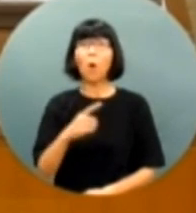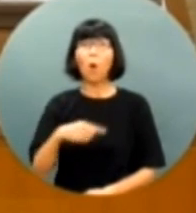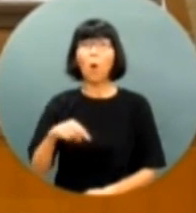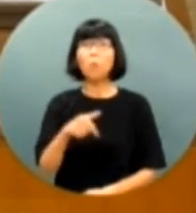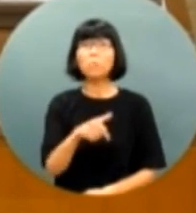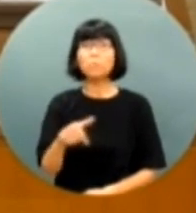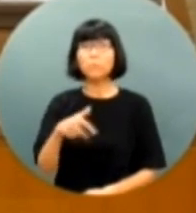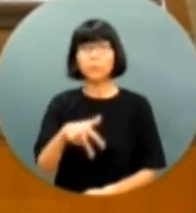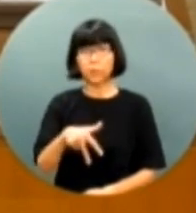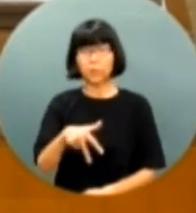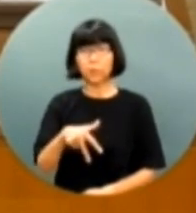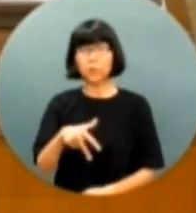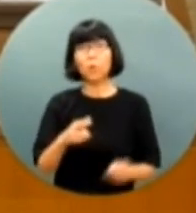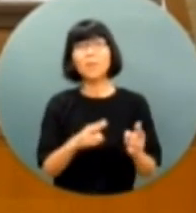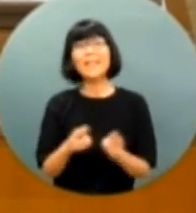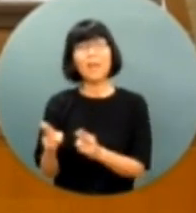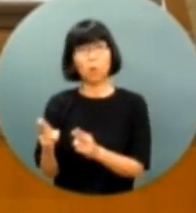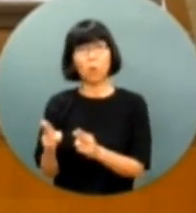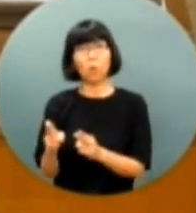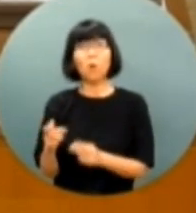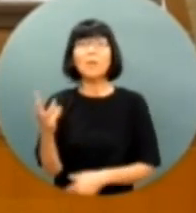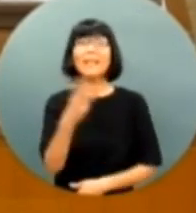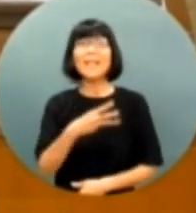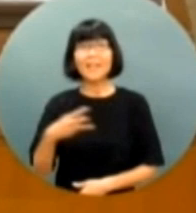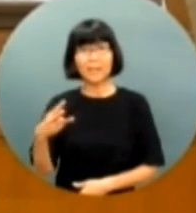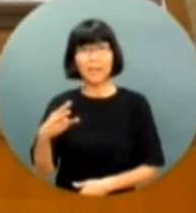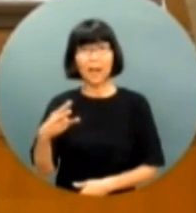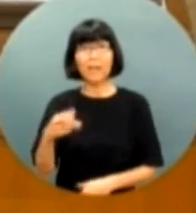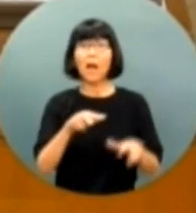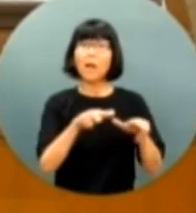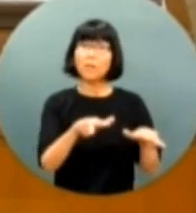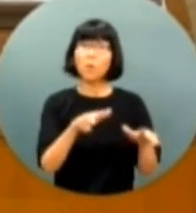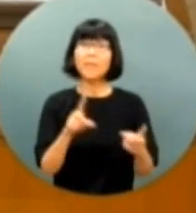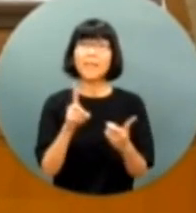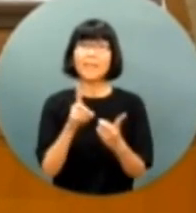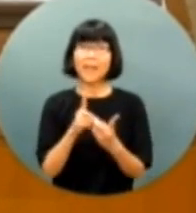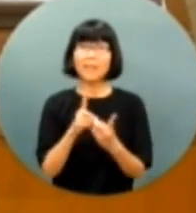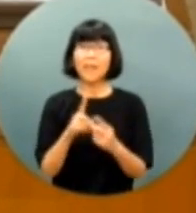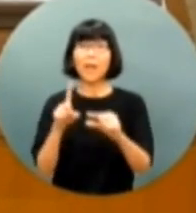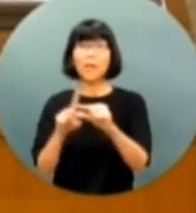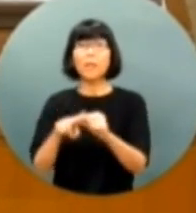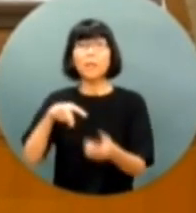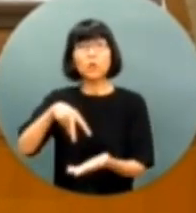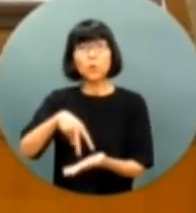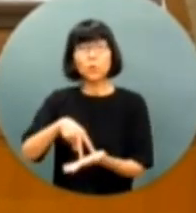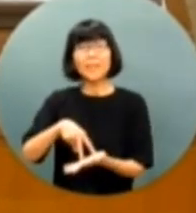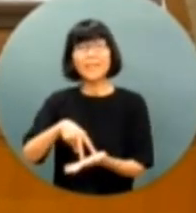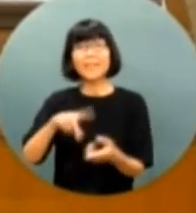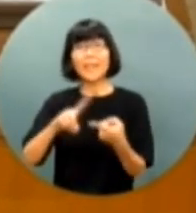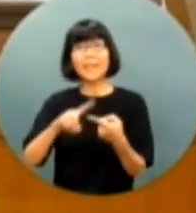して、第三者が行政に対して中立的にものを言うと、でその第三者が直